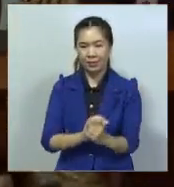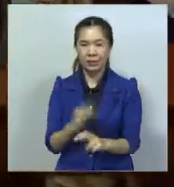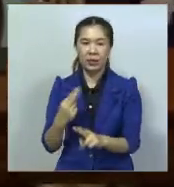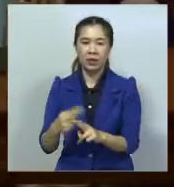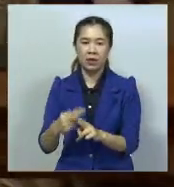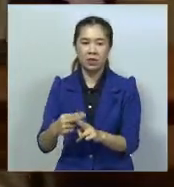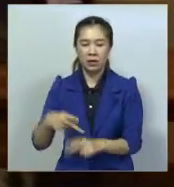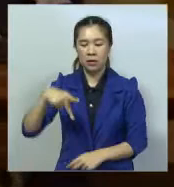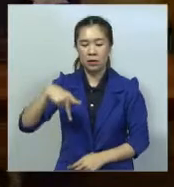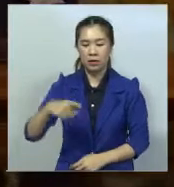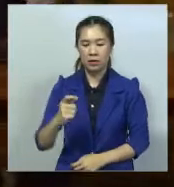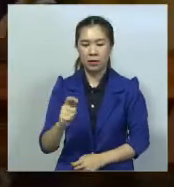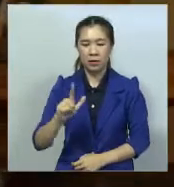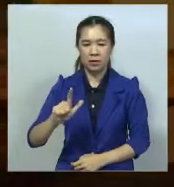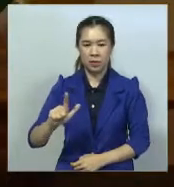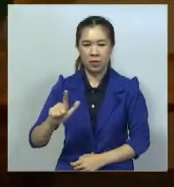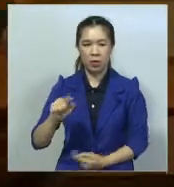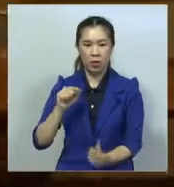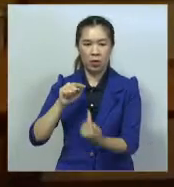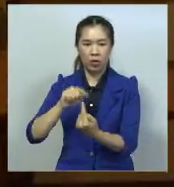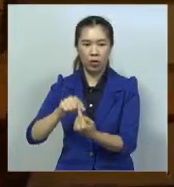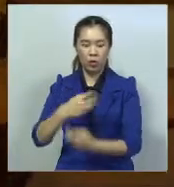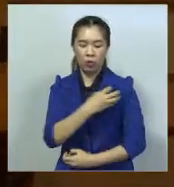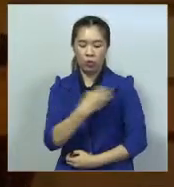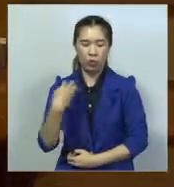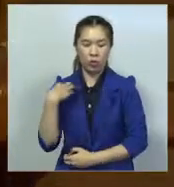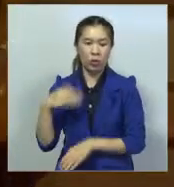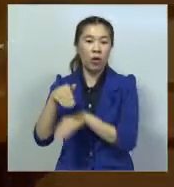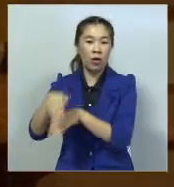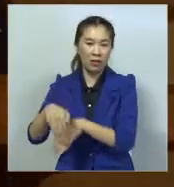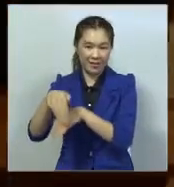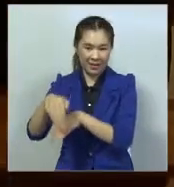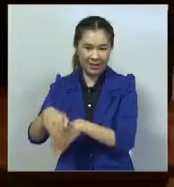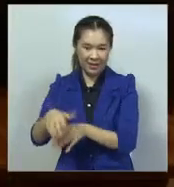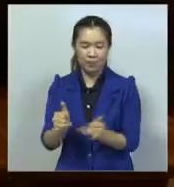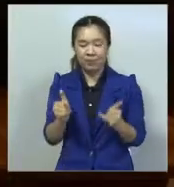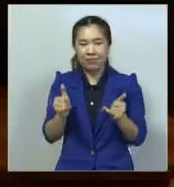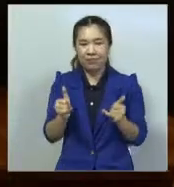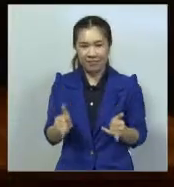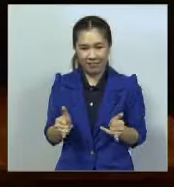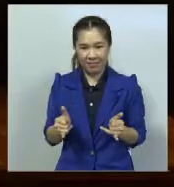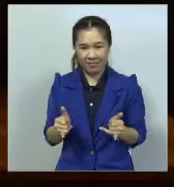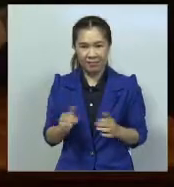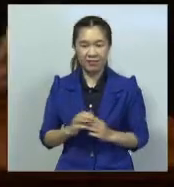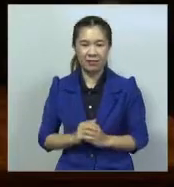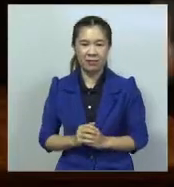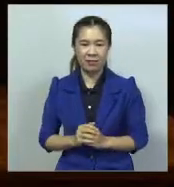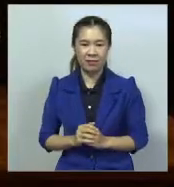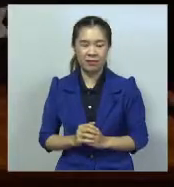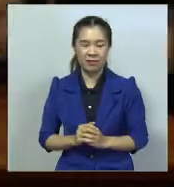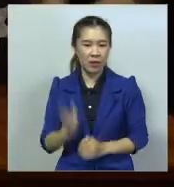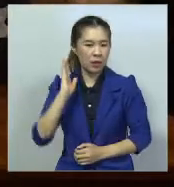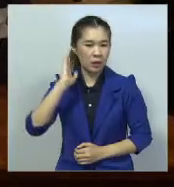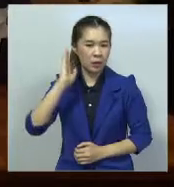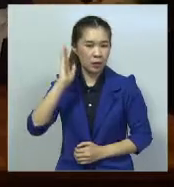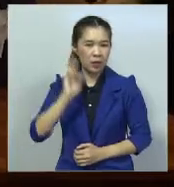โรบินเรียดซึ่งเป็นเอกอัครราชทูตออสเตรเลียประจำประเทศไทยลงนามฝ่ายออสเตรเลียและมีนายวีรศักดิ์ฟูต